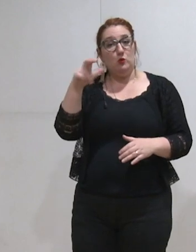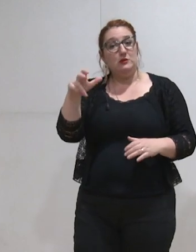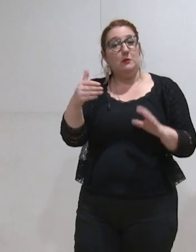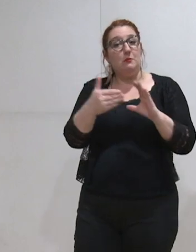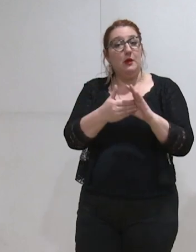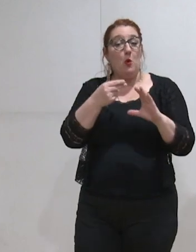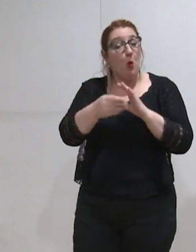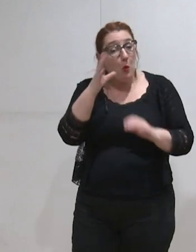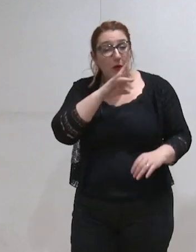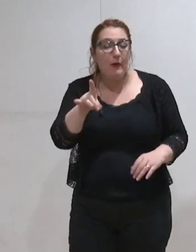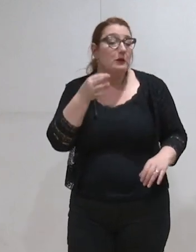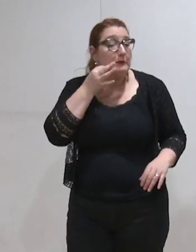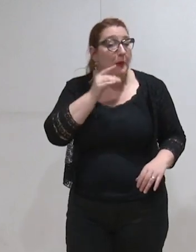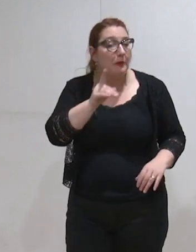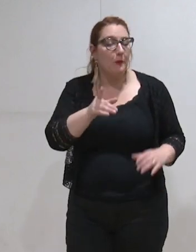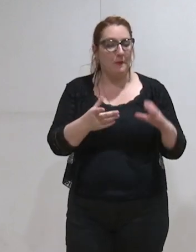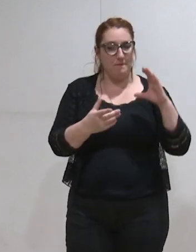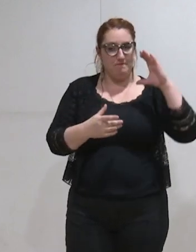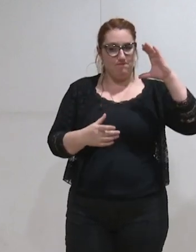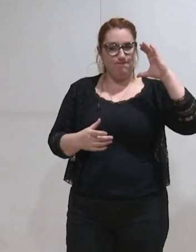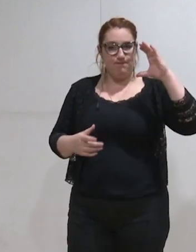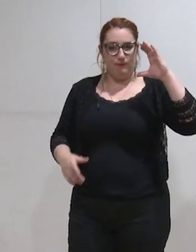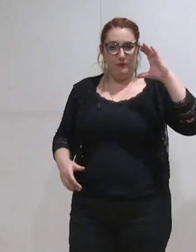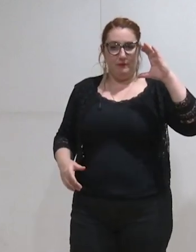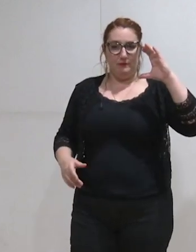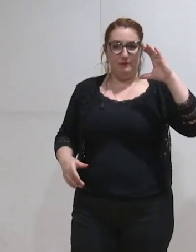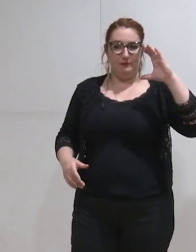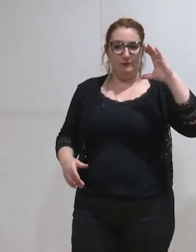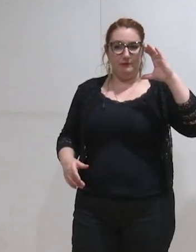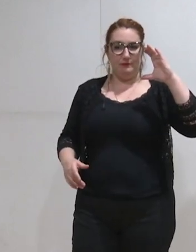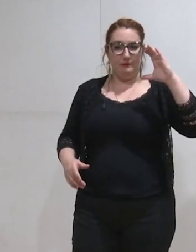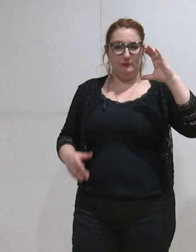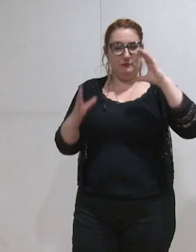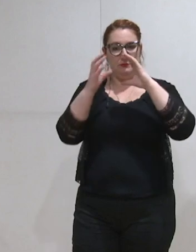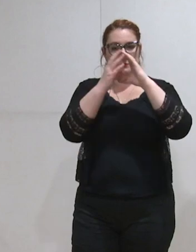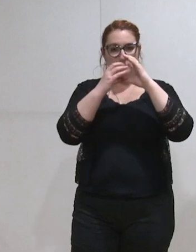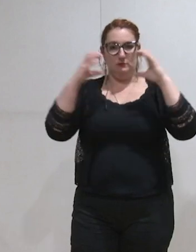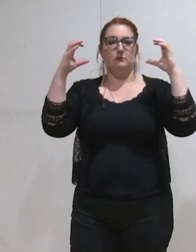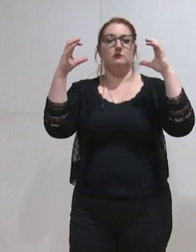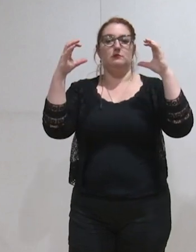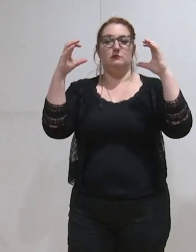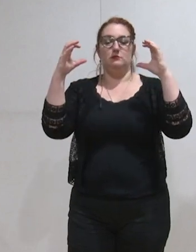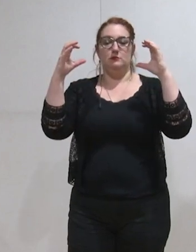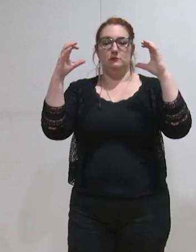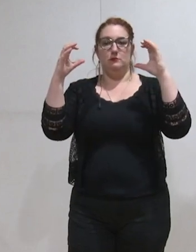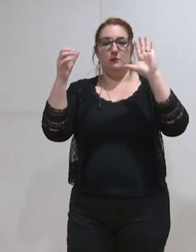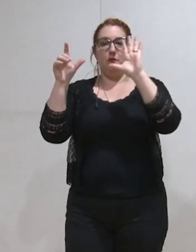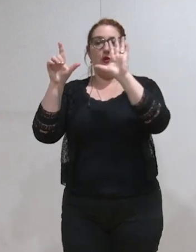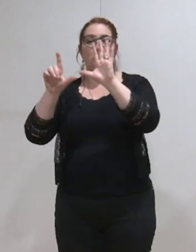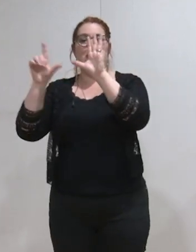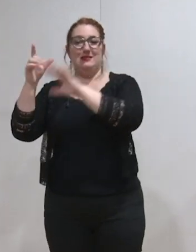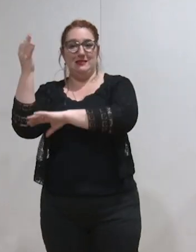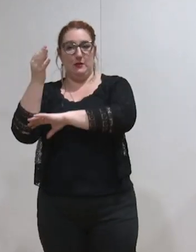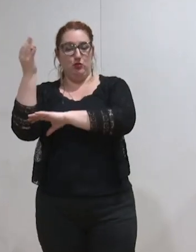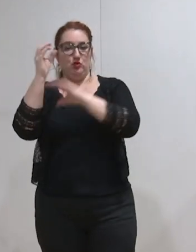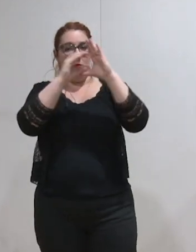paille se divise en deux grandes deux grandes masses une masse qui correspond à 77 % de la